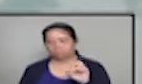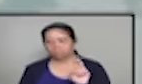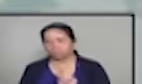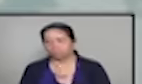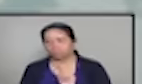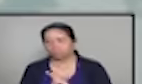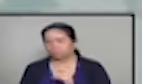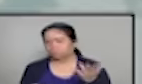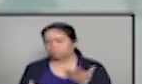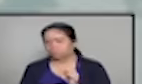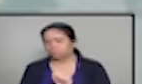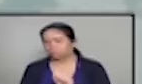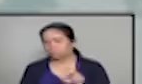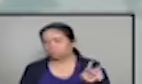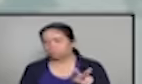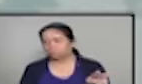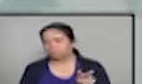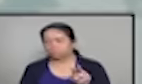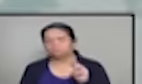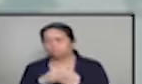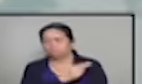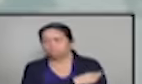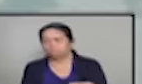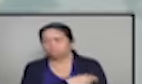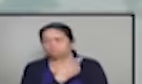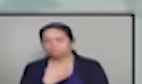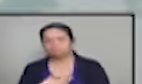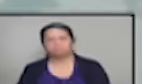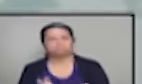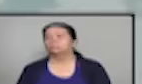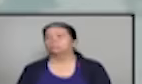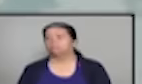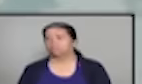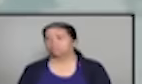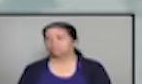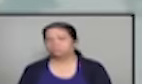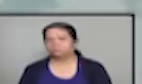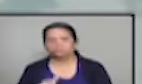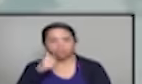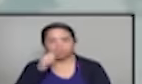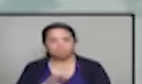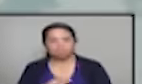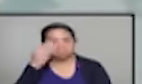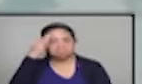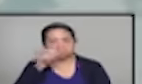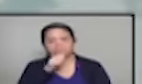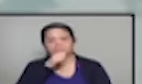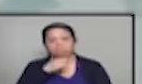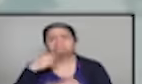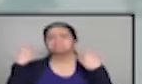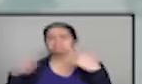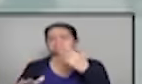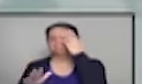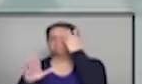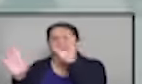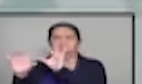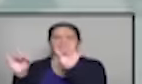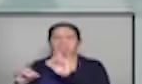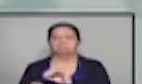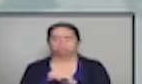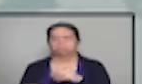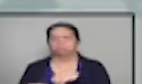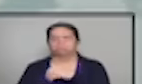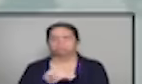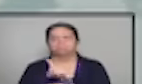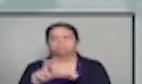Apo. Saan po silang katrabaho? Sa Mission Hospital po. Sa Pasig de Castro po. Hindi pa alam ng Mrs. ni Michael na... Ay, alam na po. Alam na po sobra.